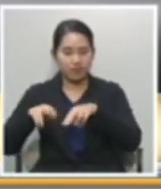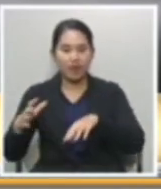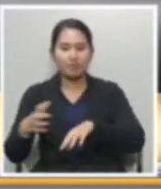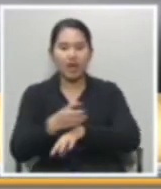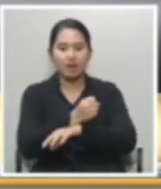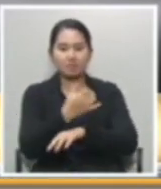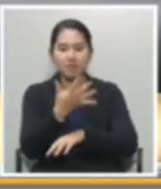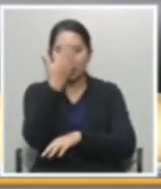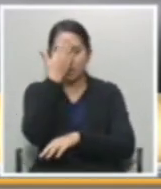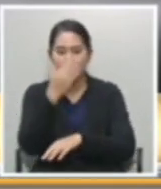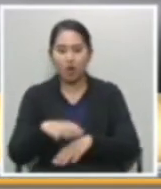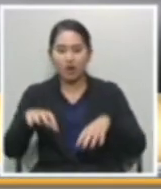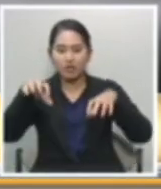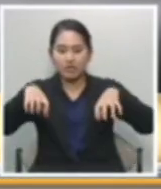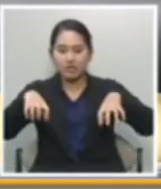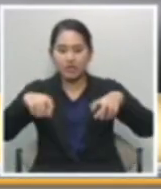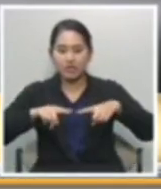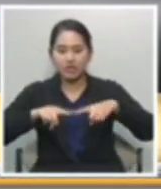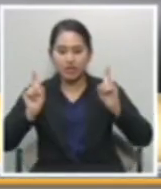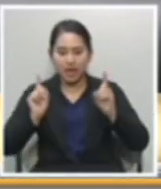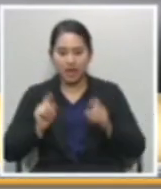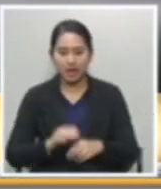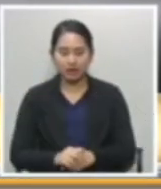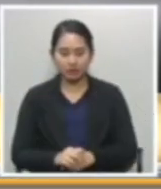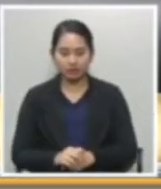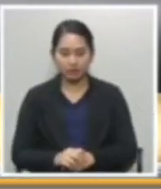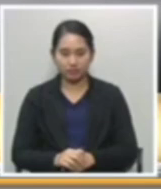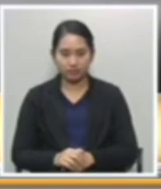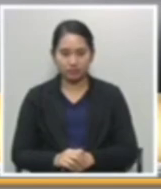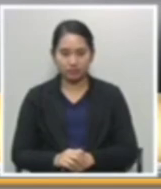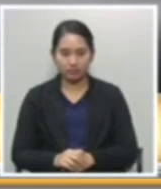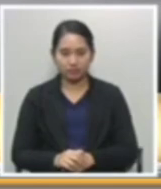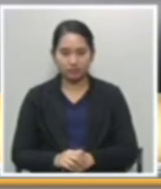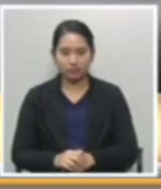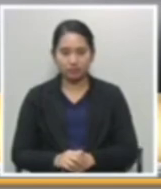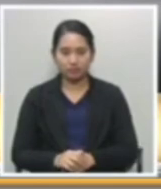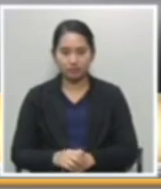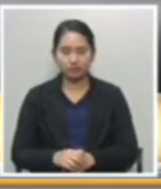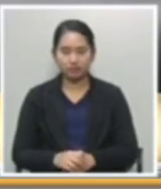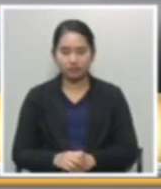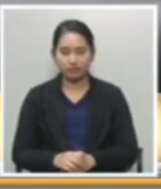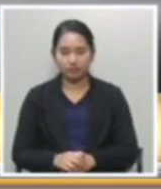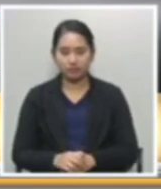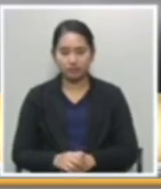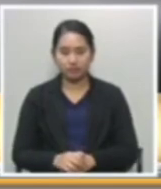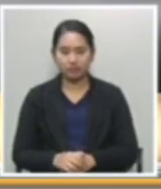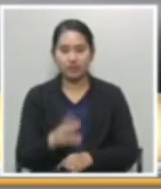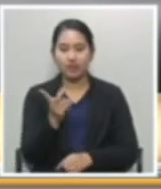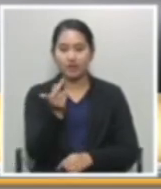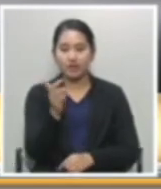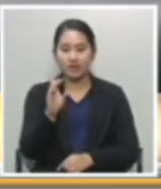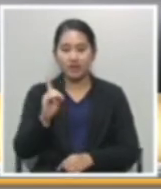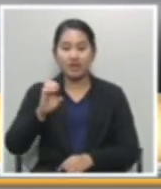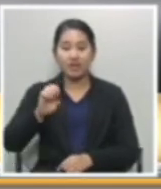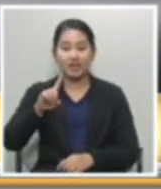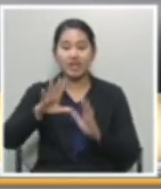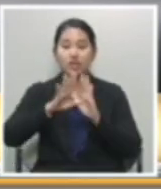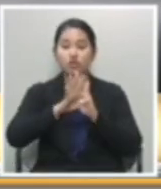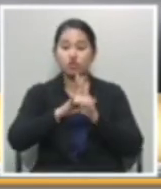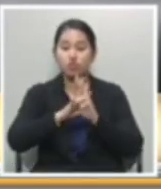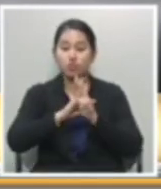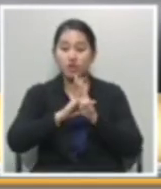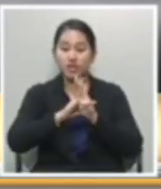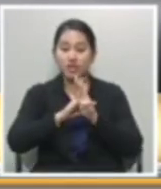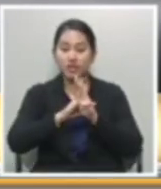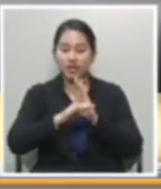าจอัยการก็สั่งไม่ฟ้องทันทีนะครับคดีเกิดขึ้นที่ชลบุรีอัย